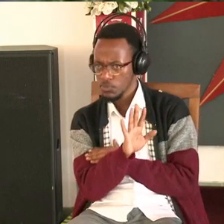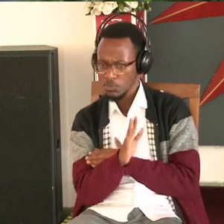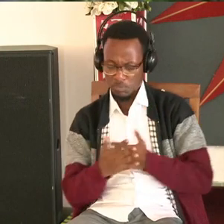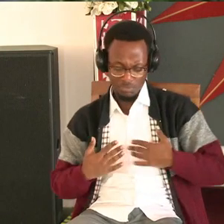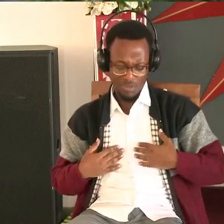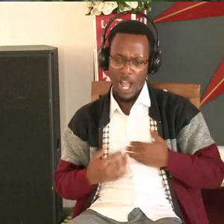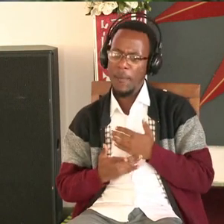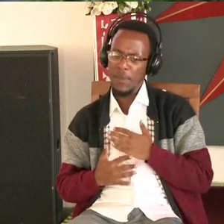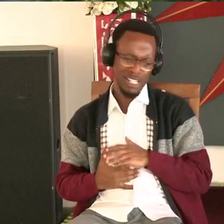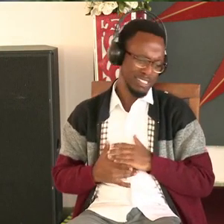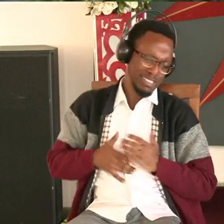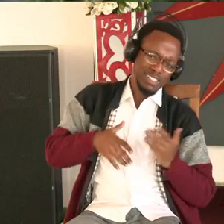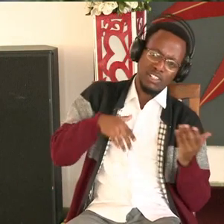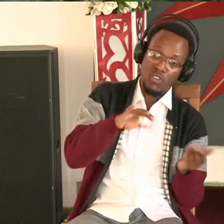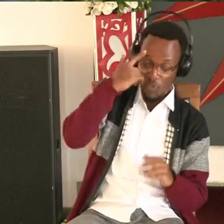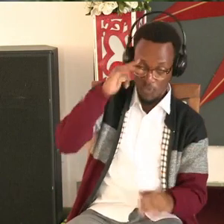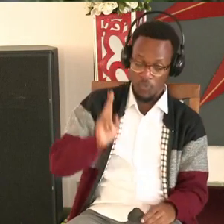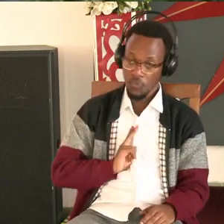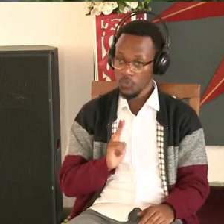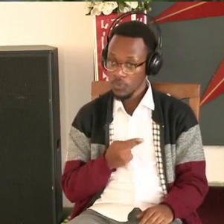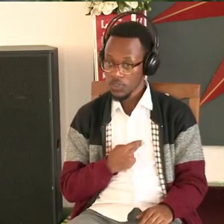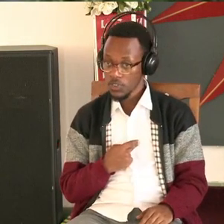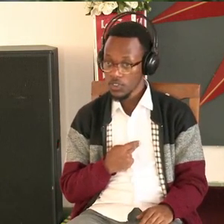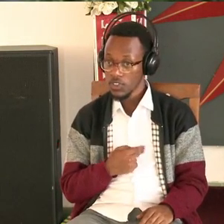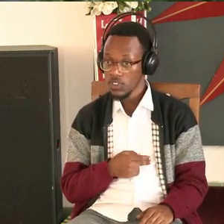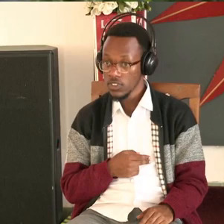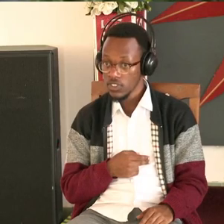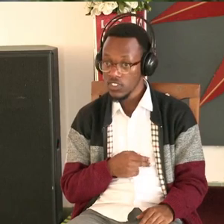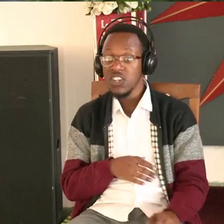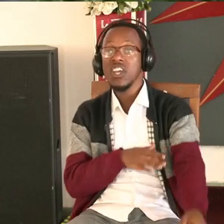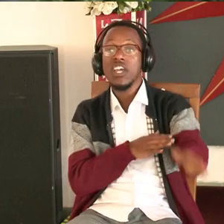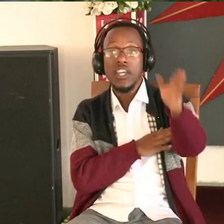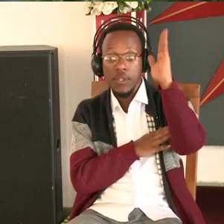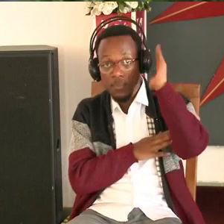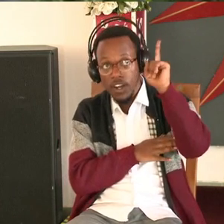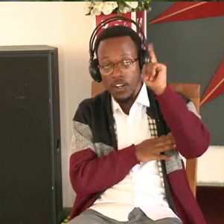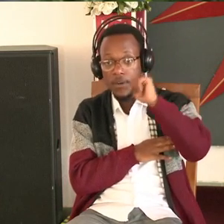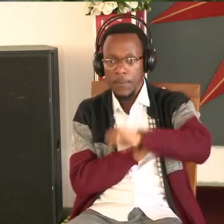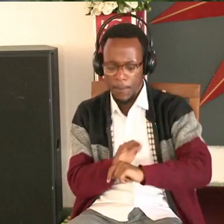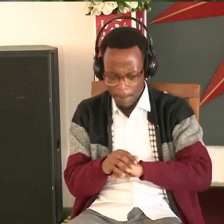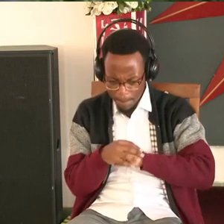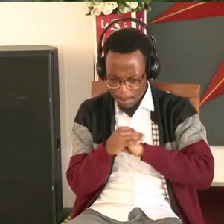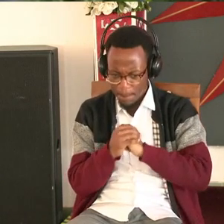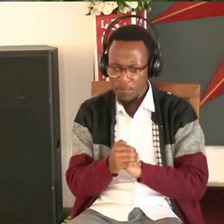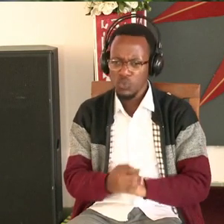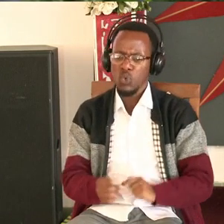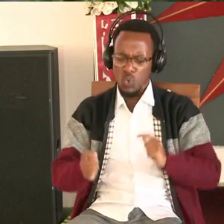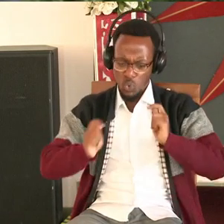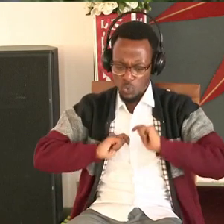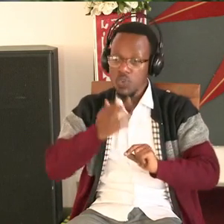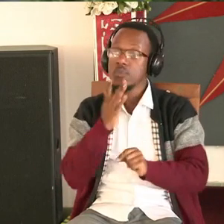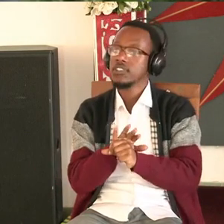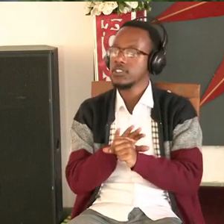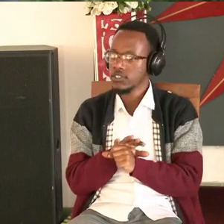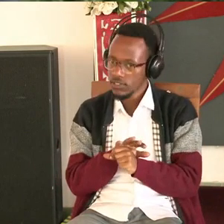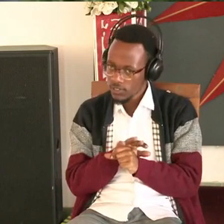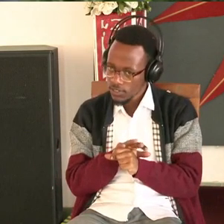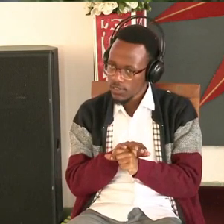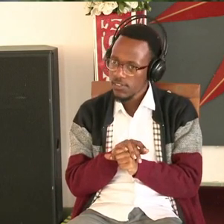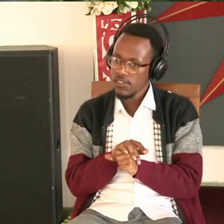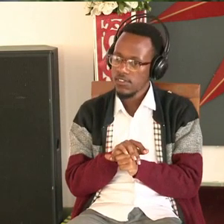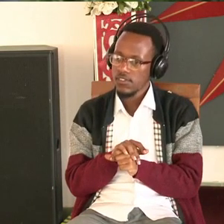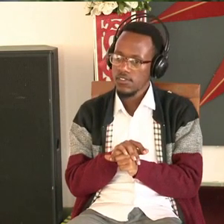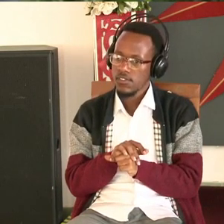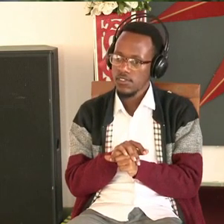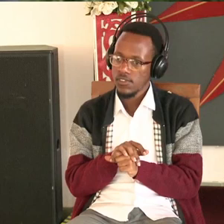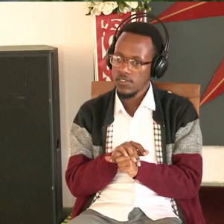amaraso yawe ku bwacu. Tu nous a fait des promesses. Waduhaye